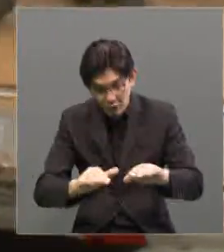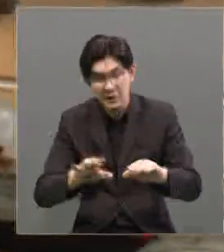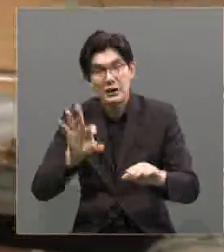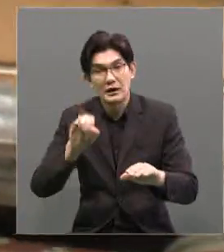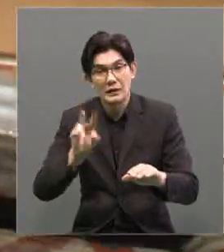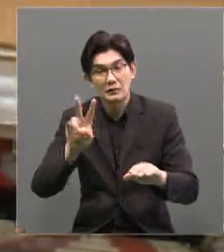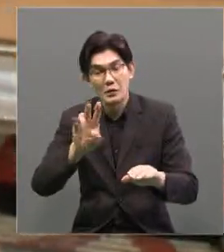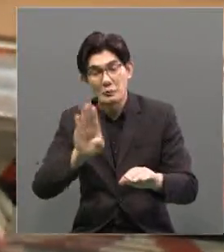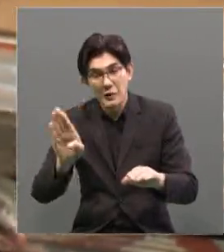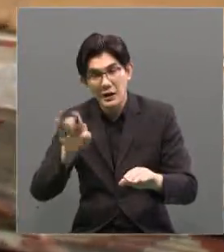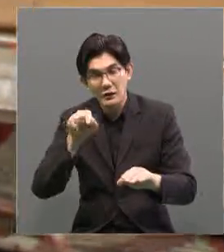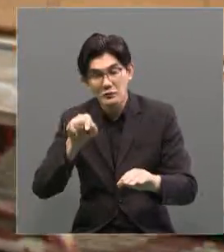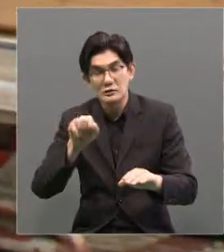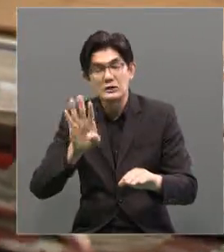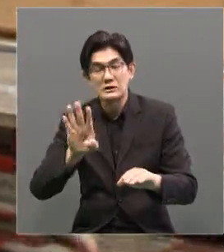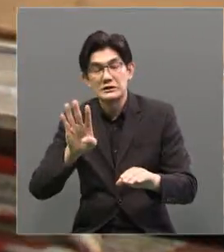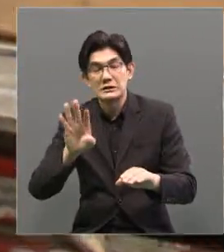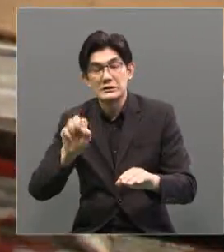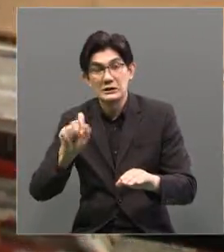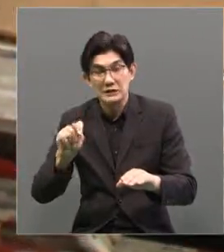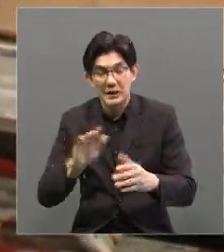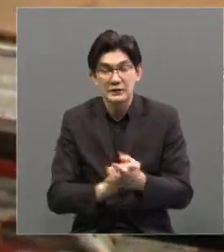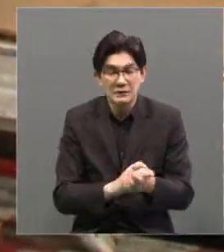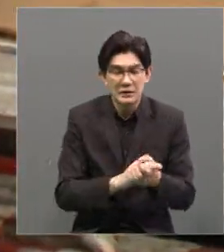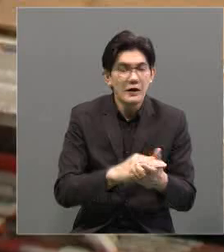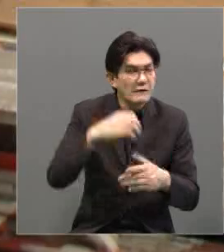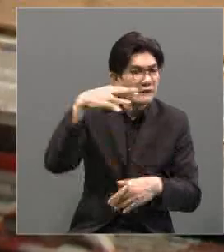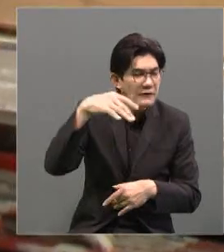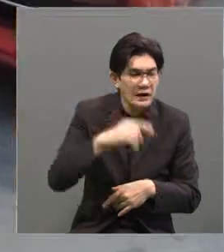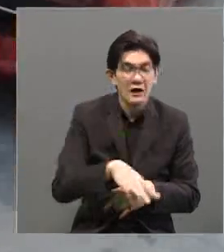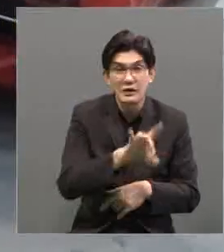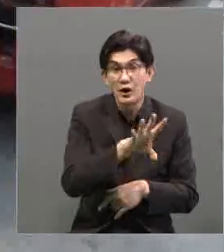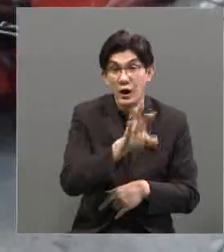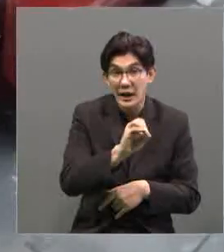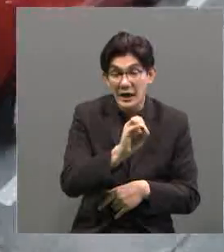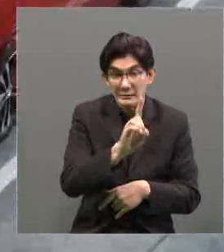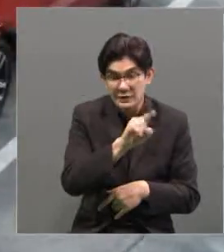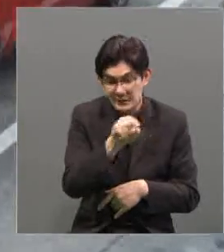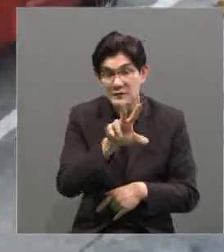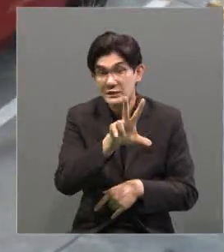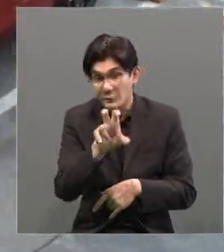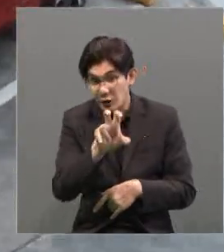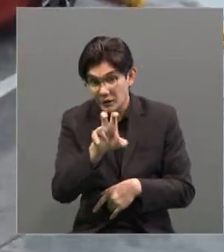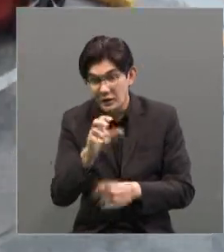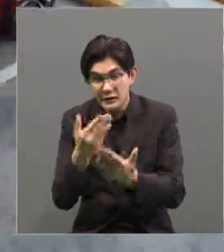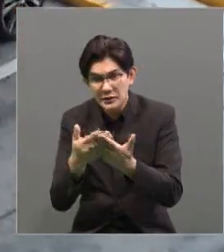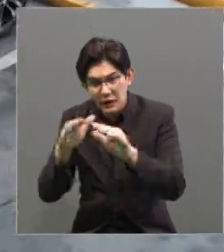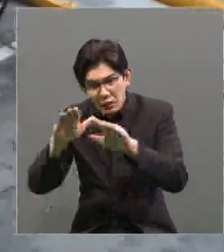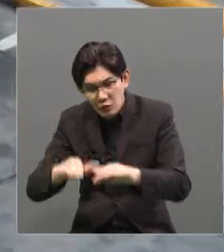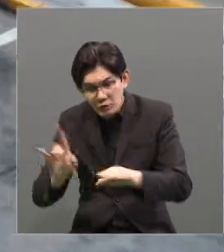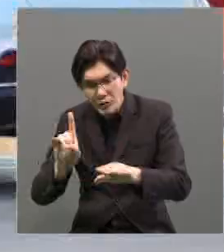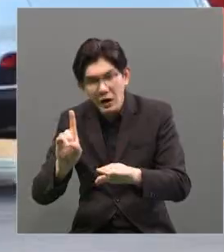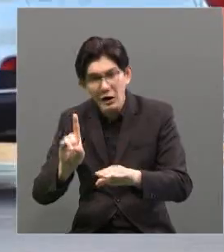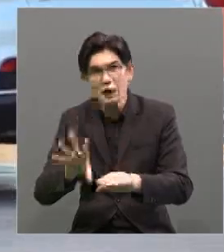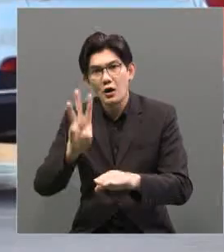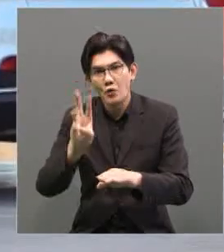ที่92.04 บาทต่อหน่วยส่วนผู้ที่ใช้ไฟฟ้าตั้งแต่151 ถึง 300 หน่วยส่วนลดค่าไฟฟ้า